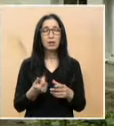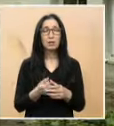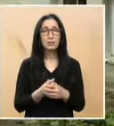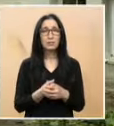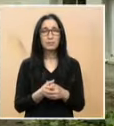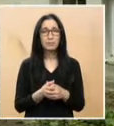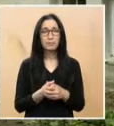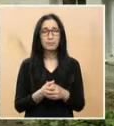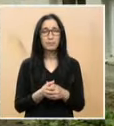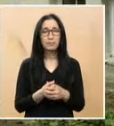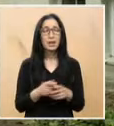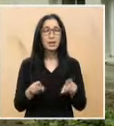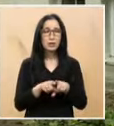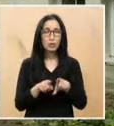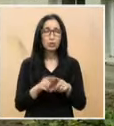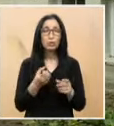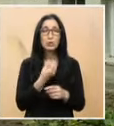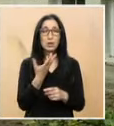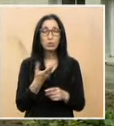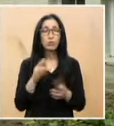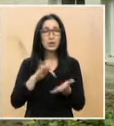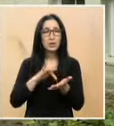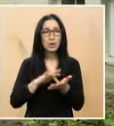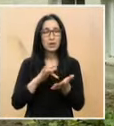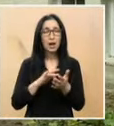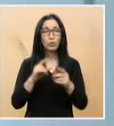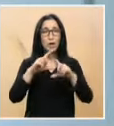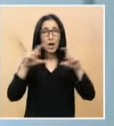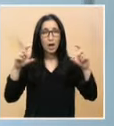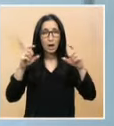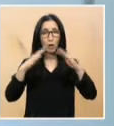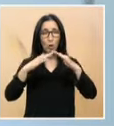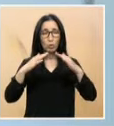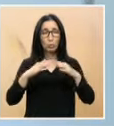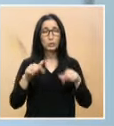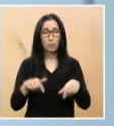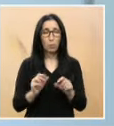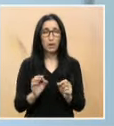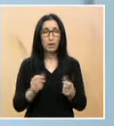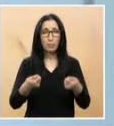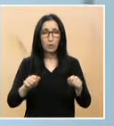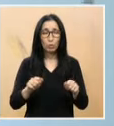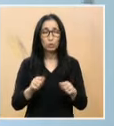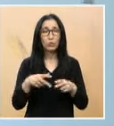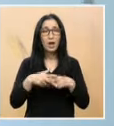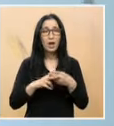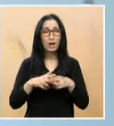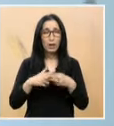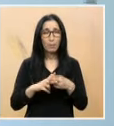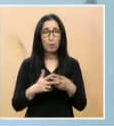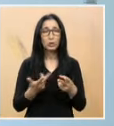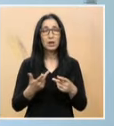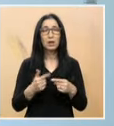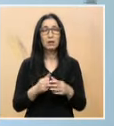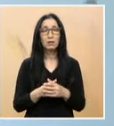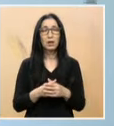на помещенията. Същото се случва и с централният корпус. В момента приключва ремонта по